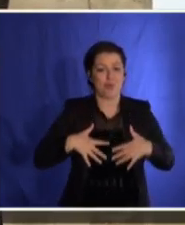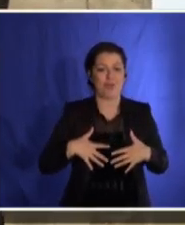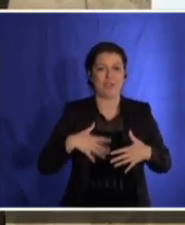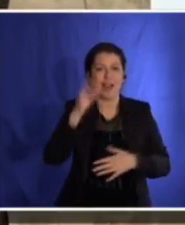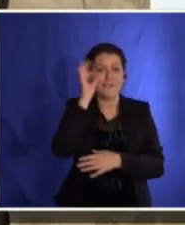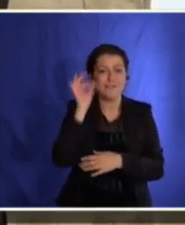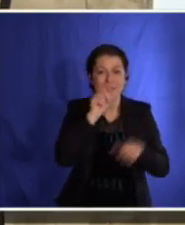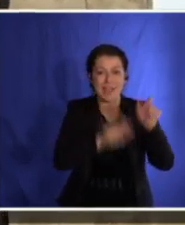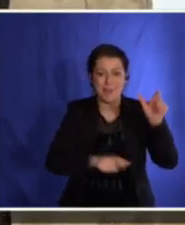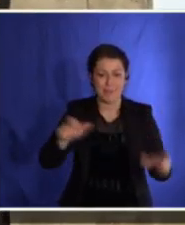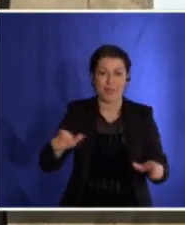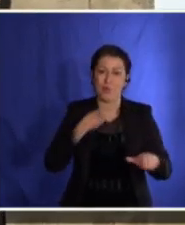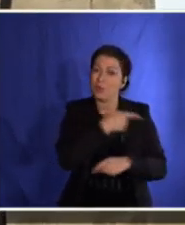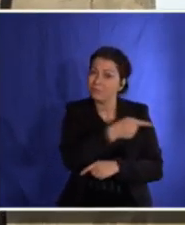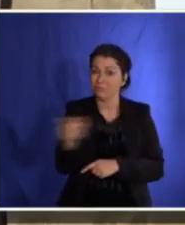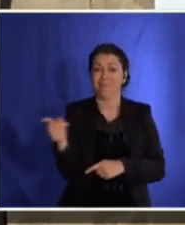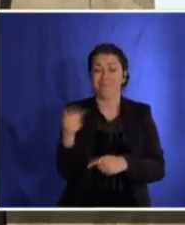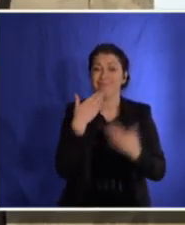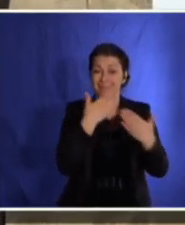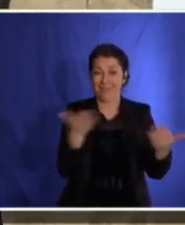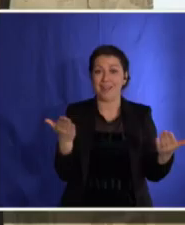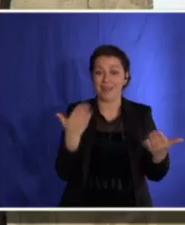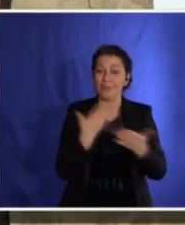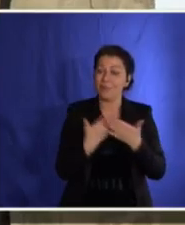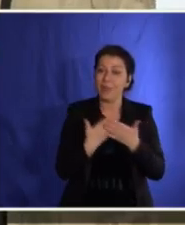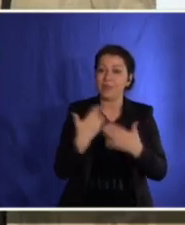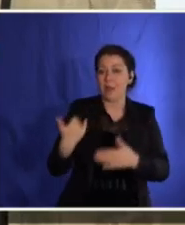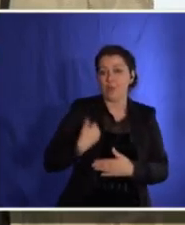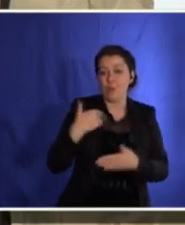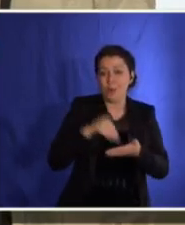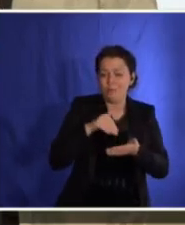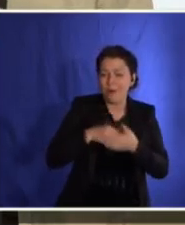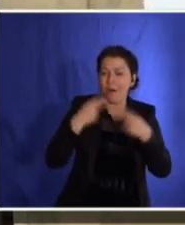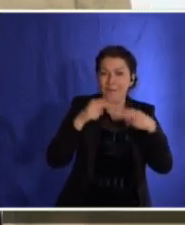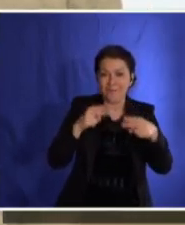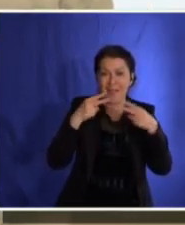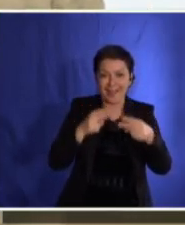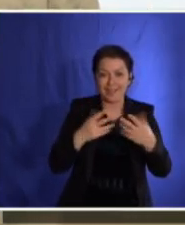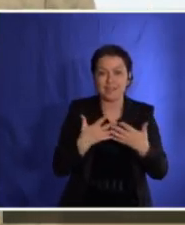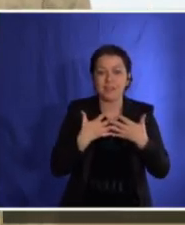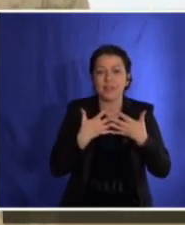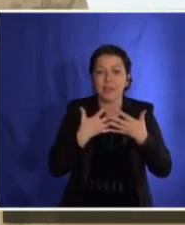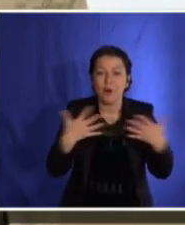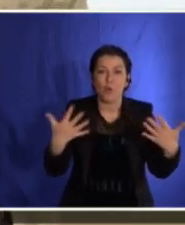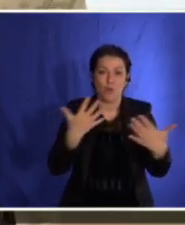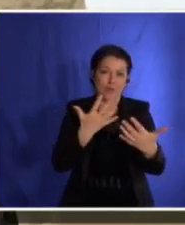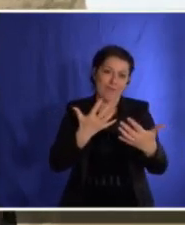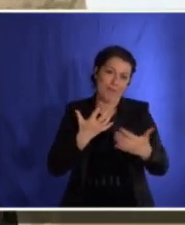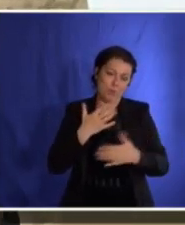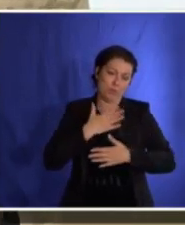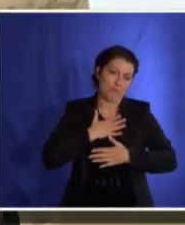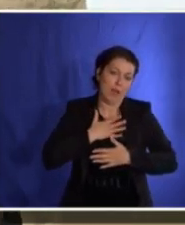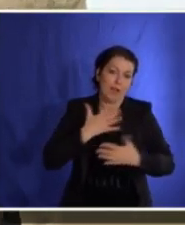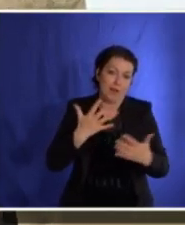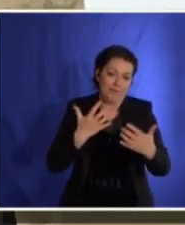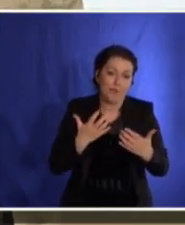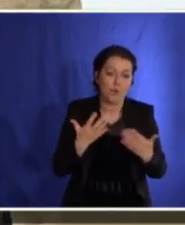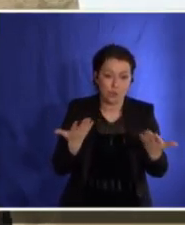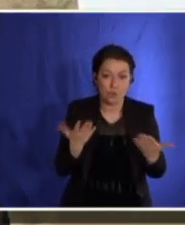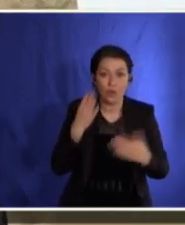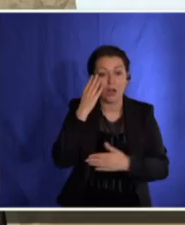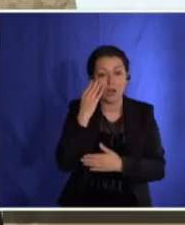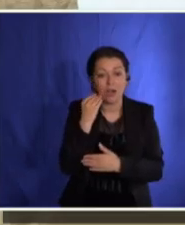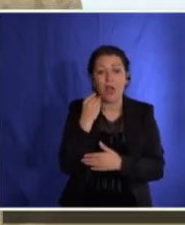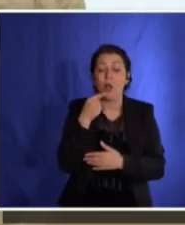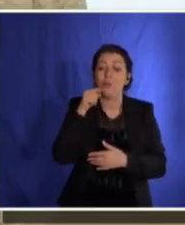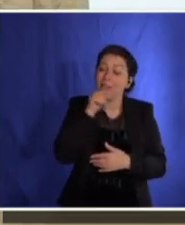fähigen Menschen. Und wir brauchen ganz einfach unsere Jugend weiterhin. Das ist ein großer Wunsch, den ich habe. Und ich denke, diese Jugend,